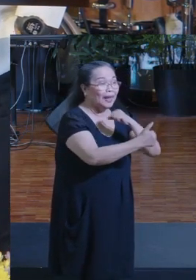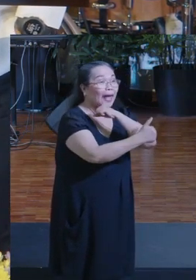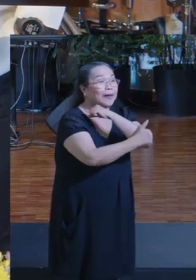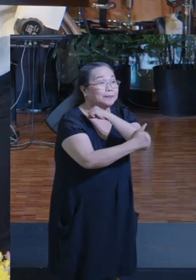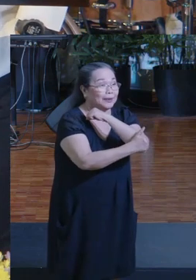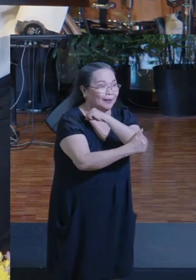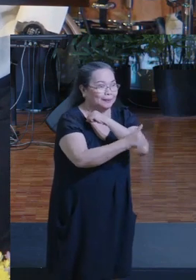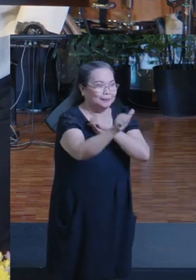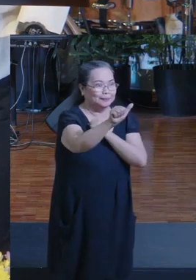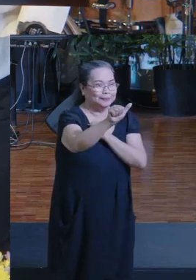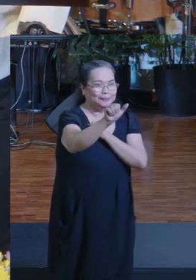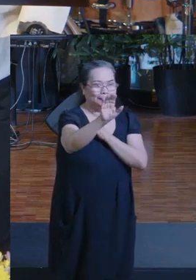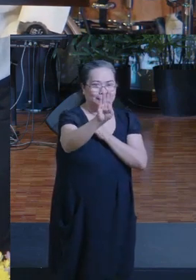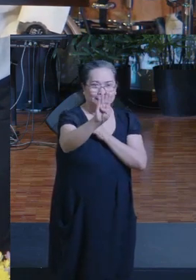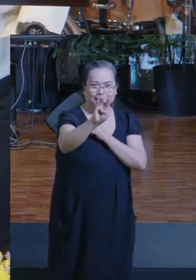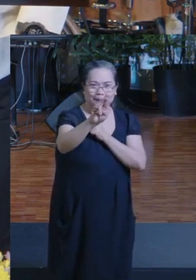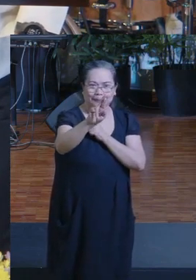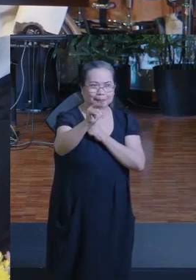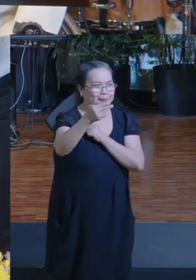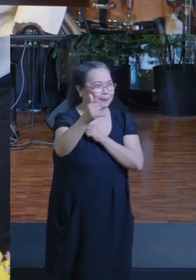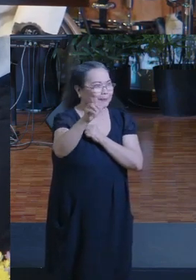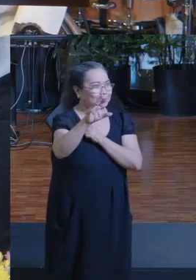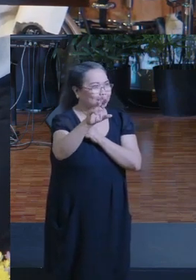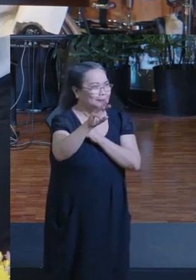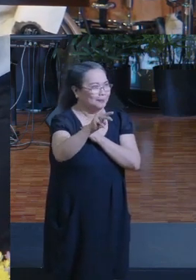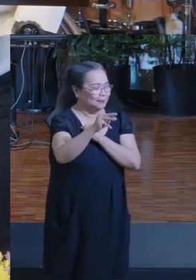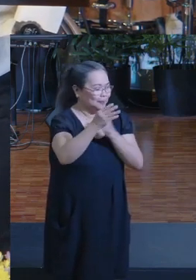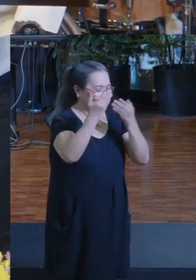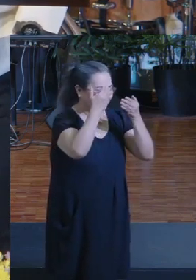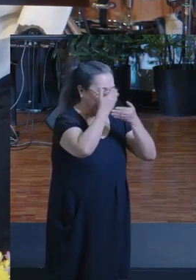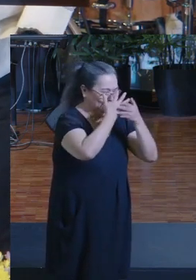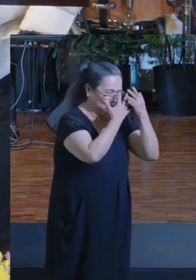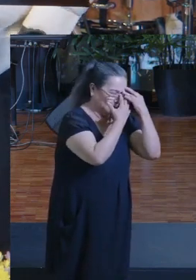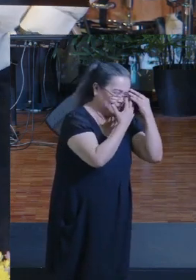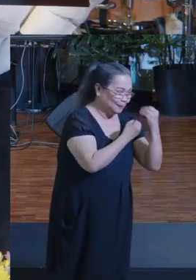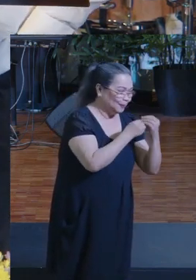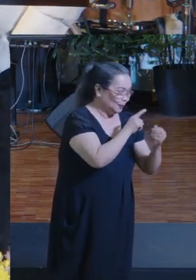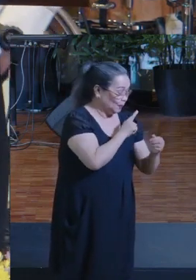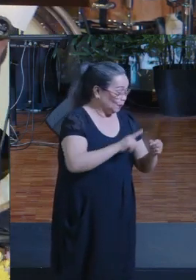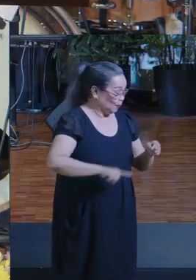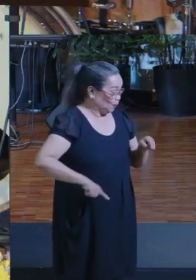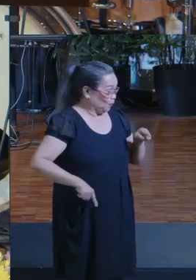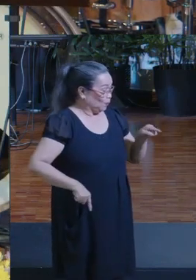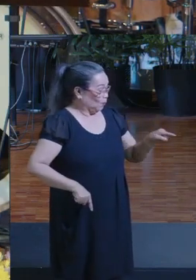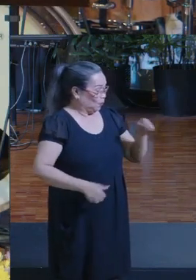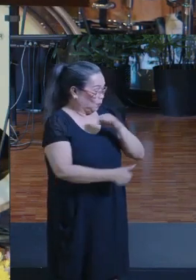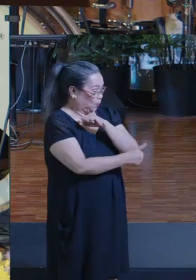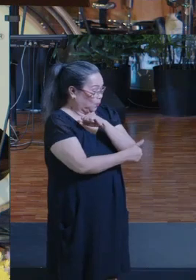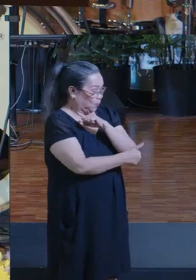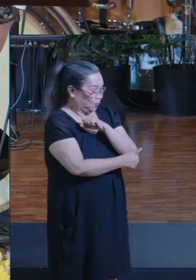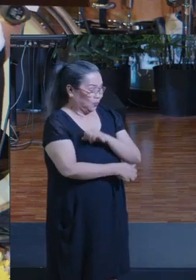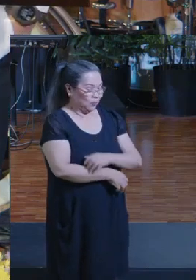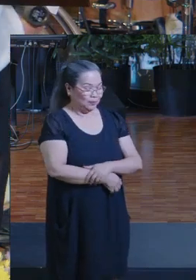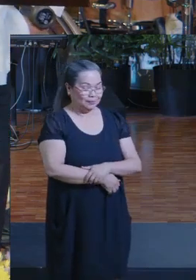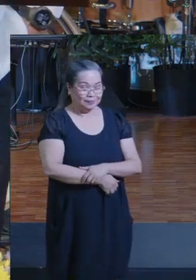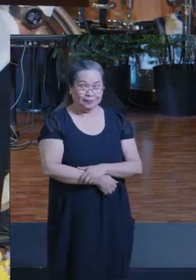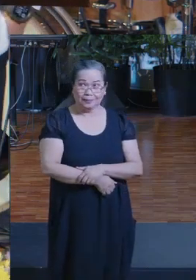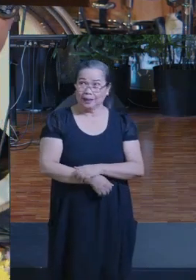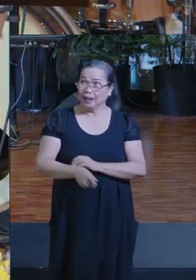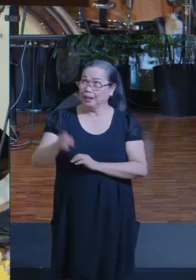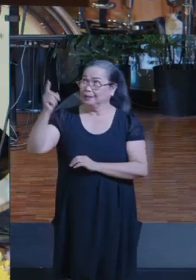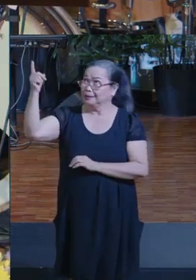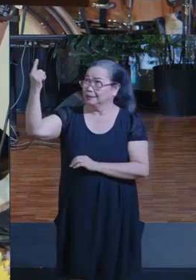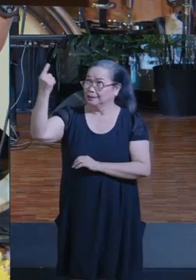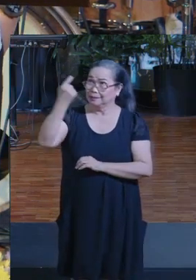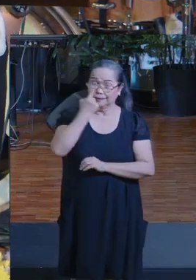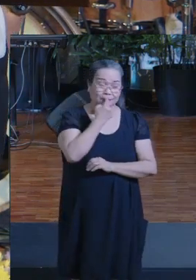Pinatulog si Abraham, a great darkness fell upon him. Then the Lord said to Abraham, ito pangako na ng